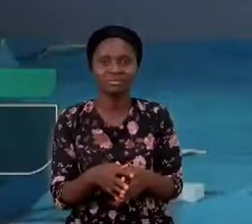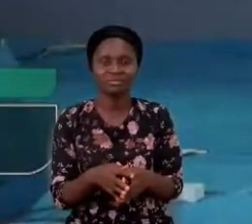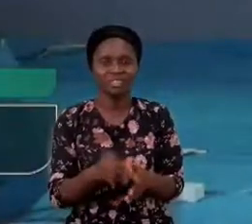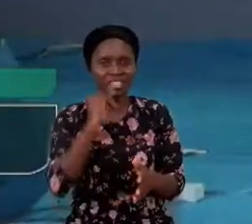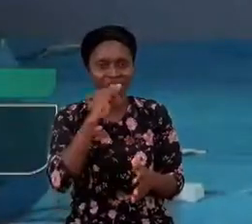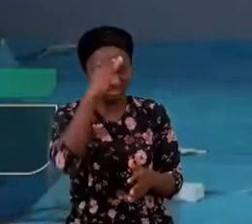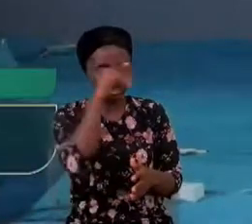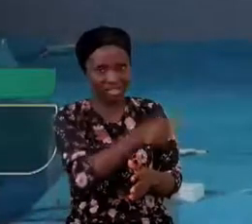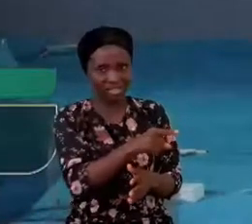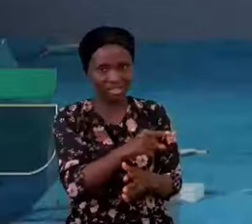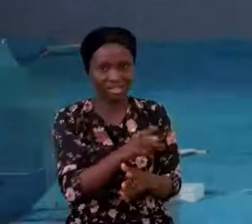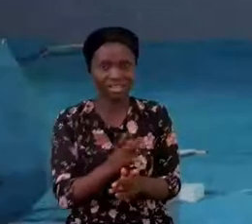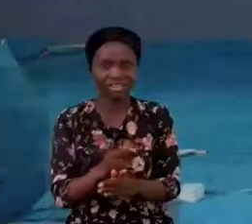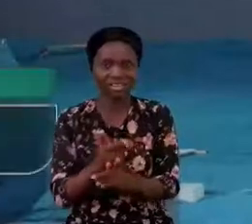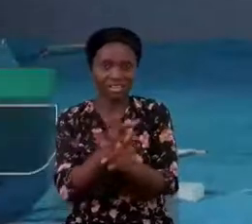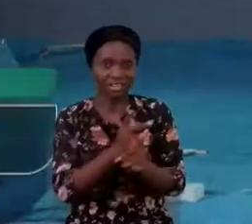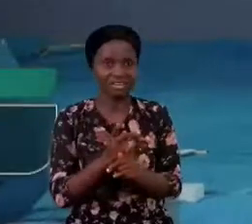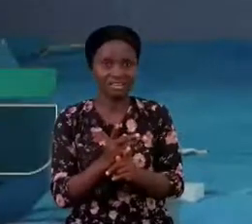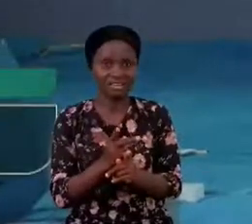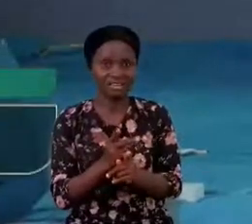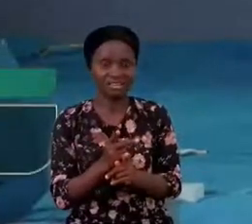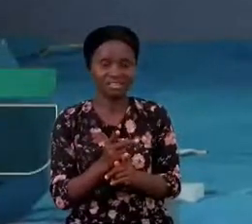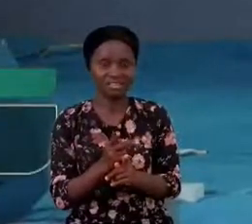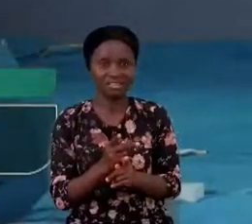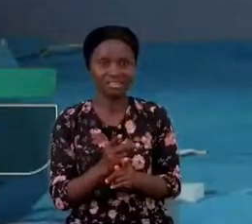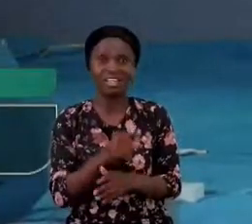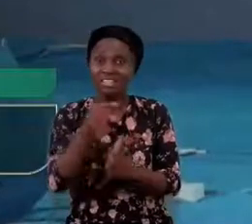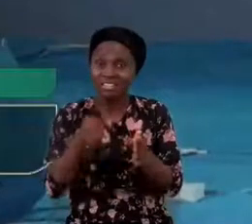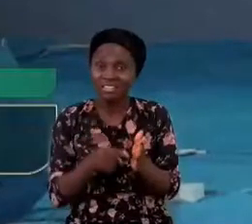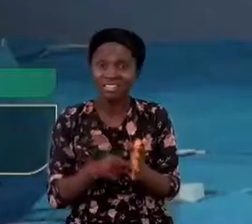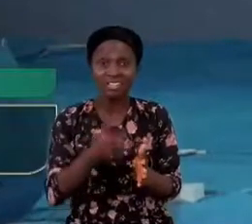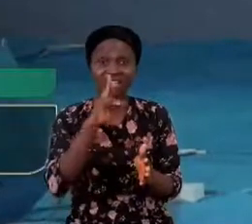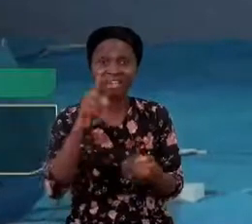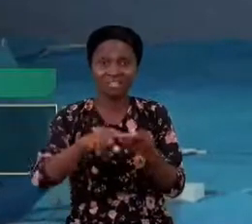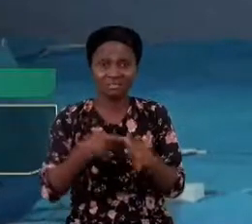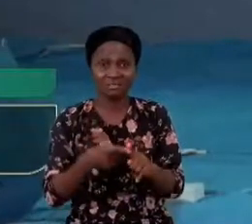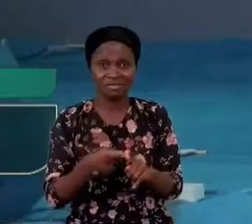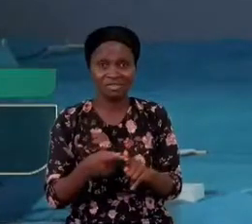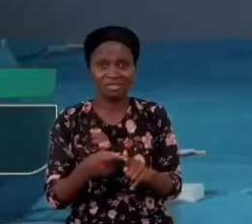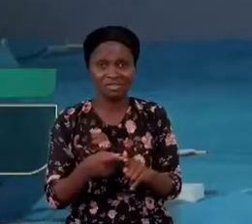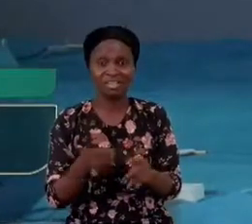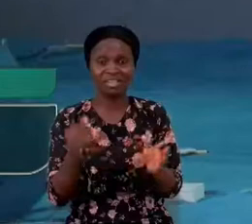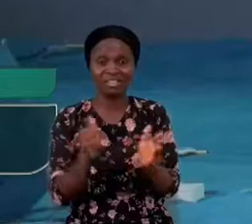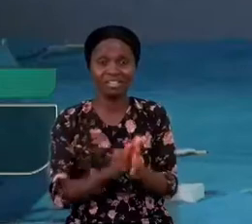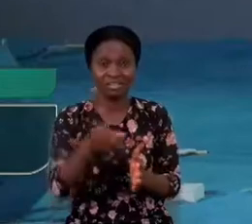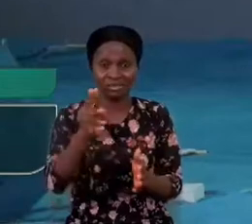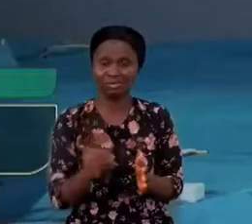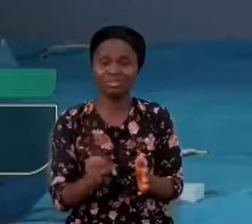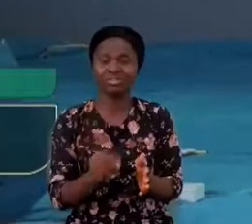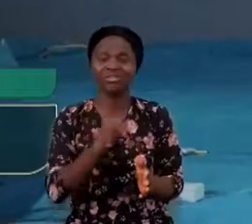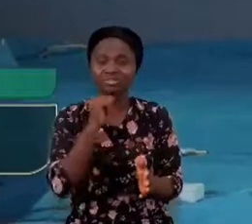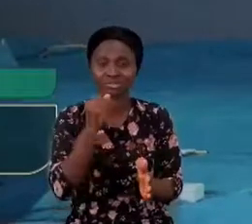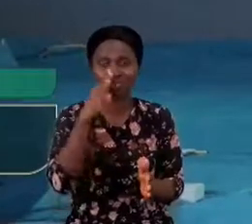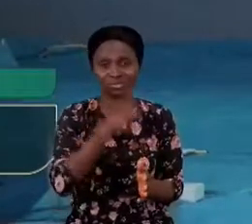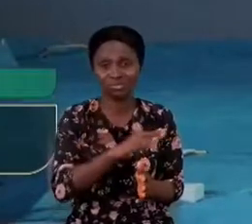aider. Est-ce qu'il est loyal ou ment? Est-ce qu'il est loyal ou un menteur? Tout ce qu'il te